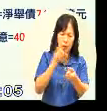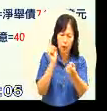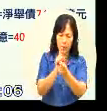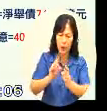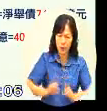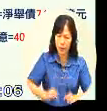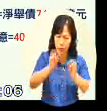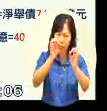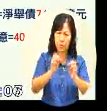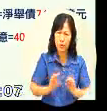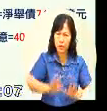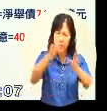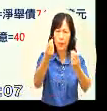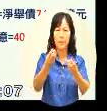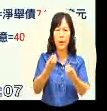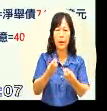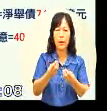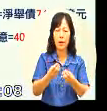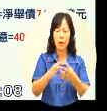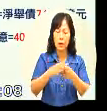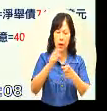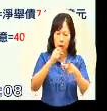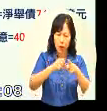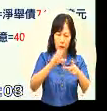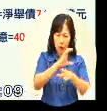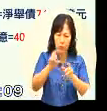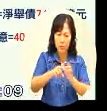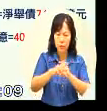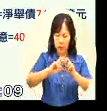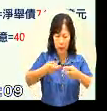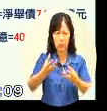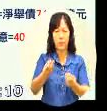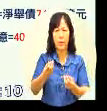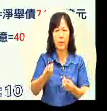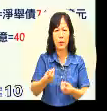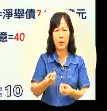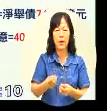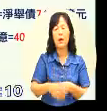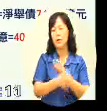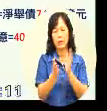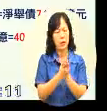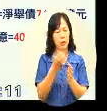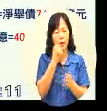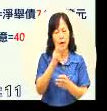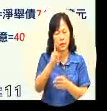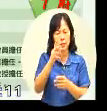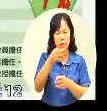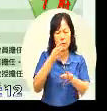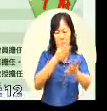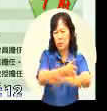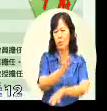长，公事都没有调整，也都不会举债破表。